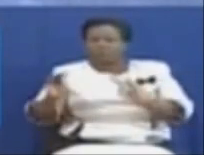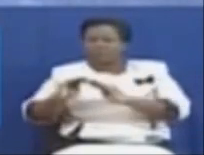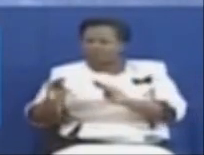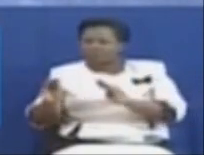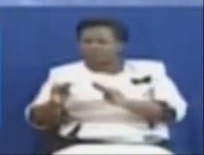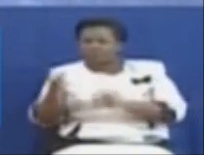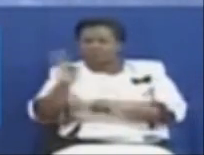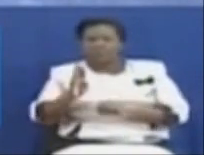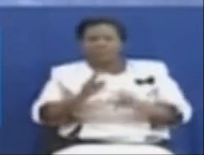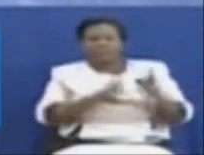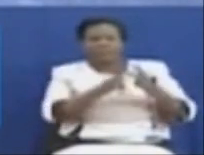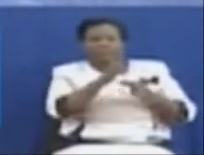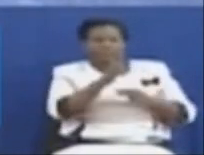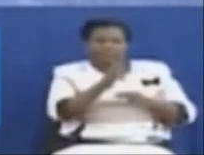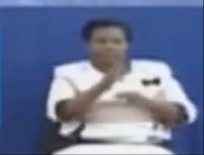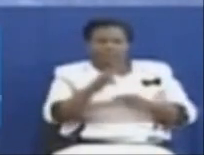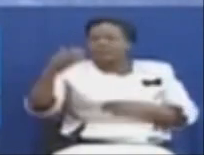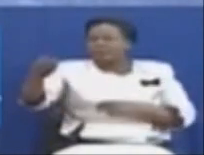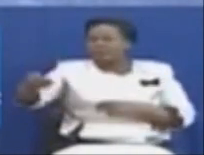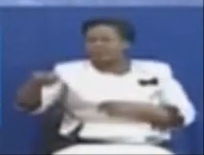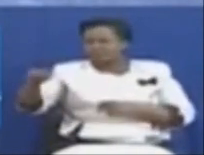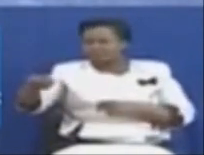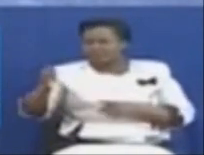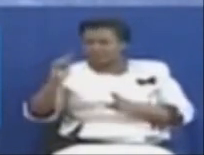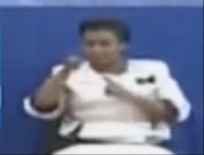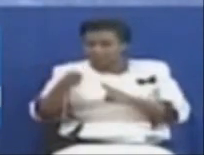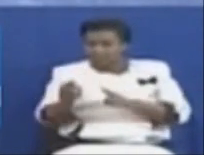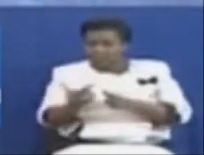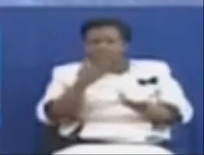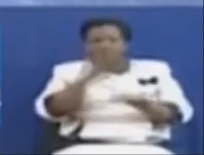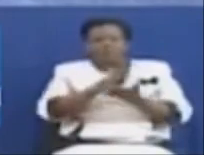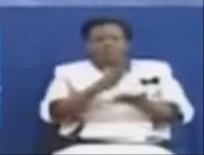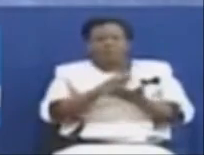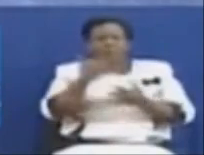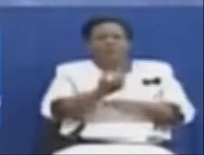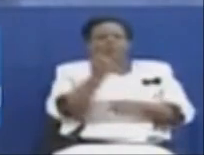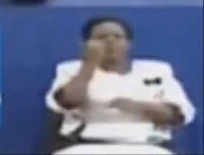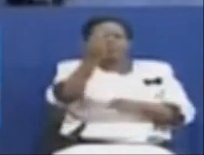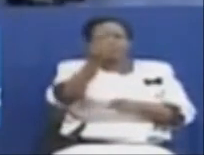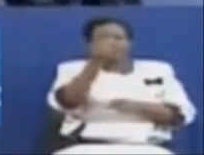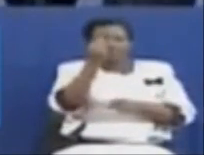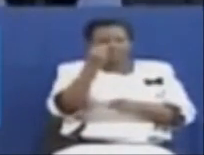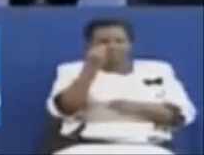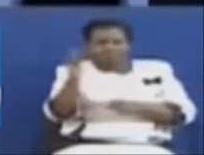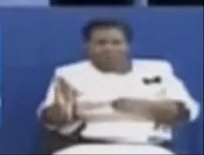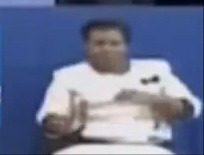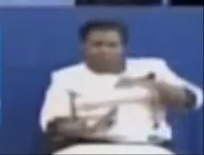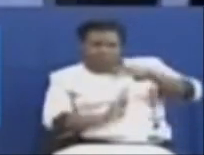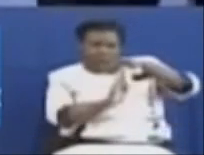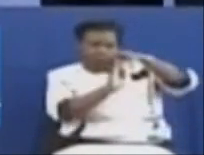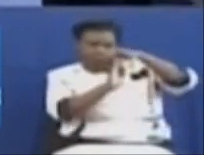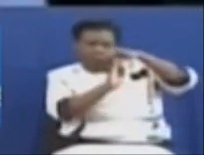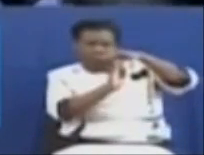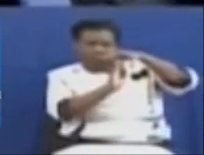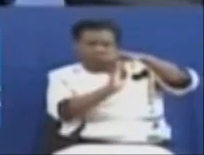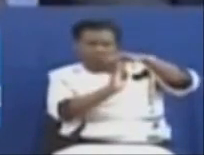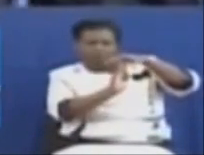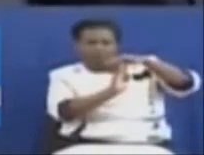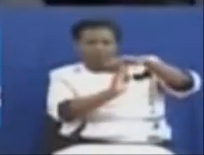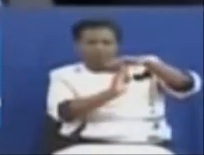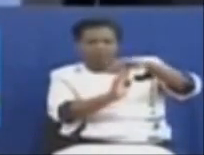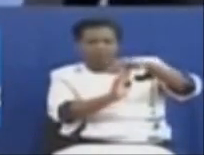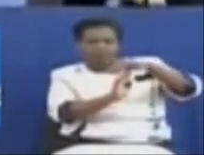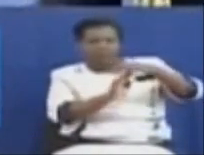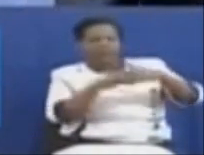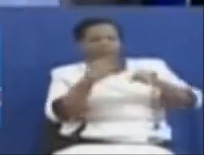Mheshimiwa Naibu Waziri wa Ardhi, Maendeleo ya Makazi, majibu. Mheshimiwa Naibu Spika, nashukuru